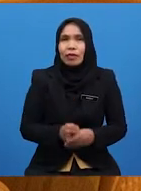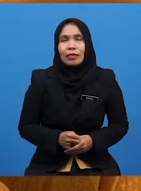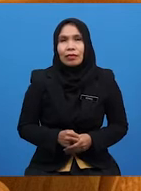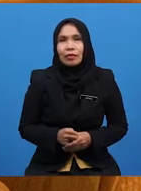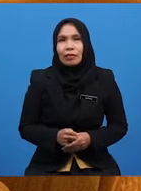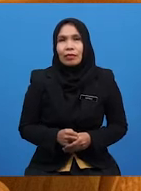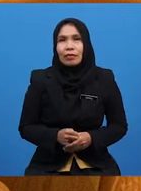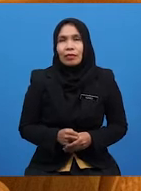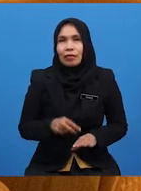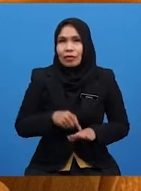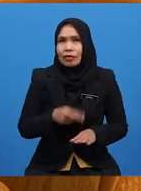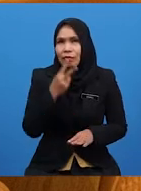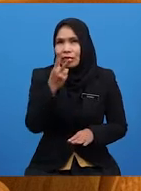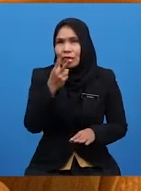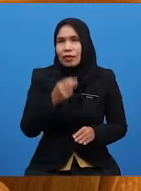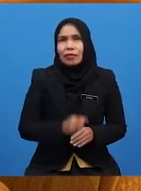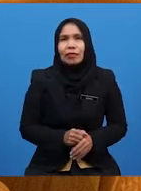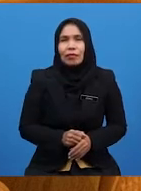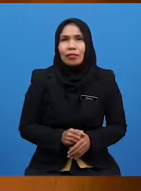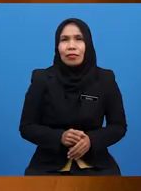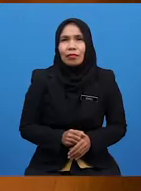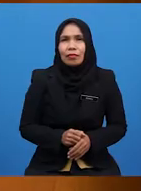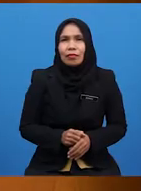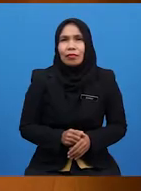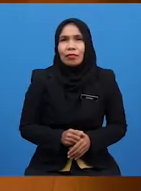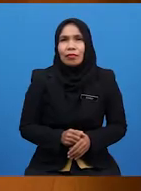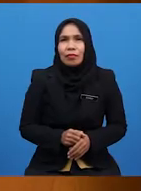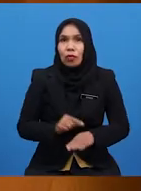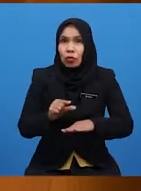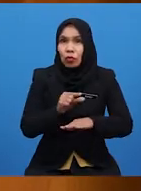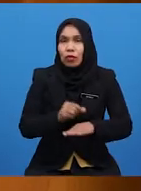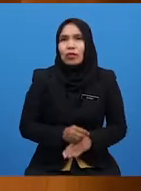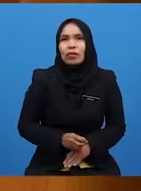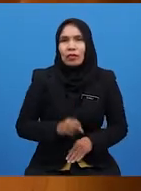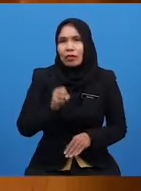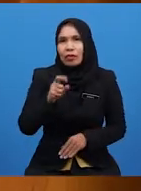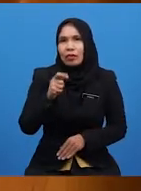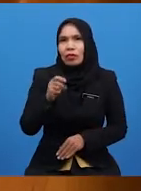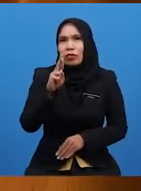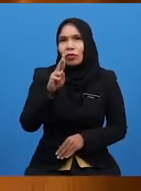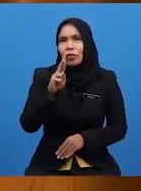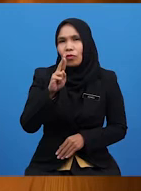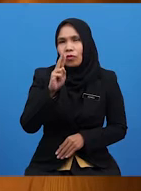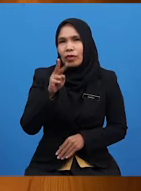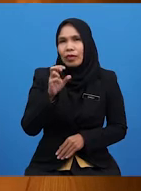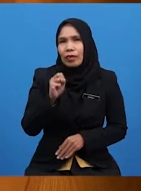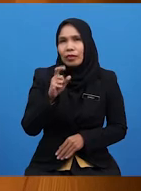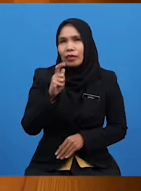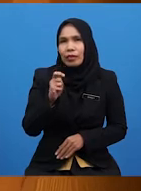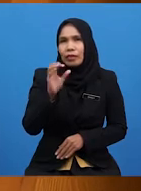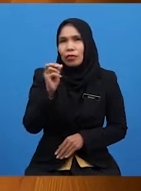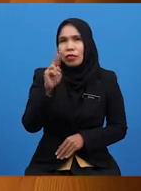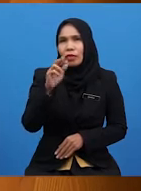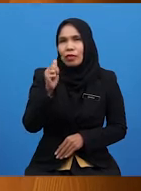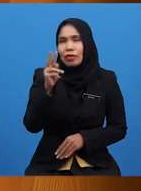ini sebagai storen untuk menyimpan barang walaupun tidak kerap digunakan dalam Reka bentuk